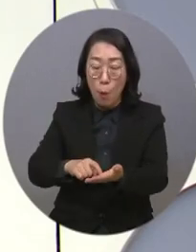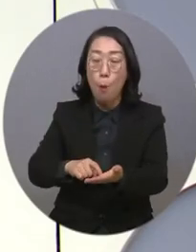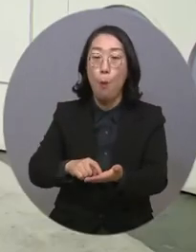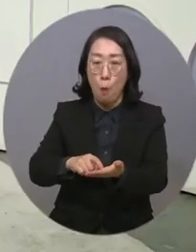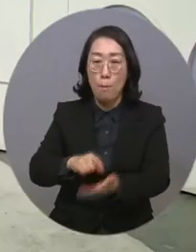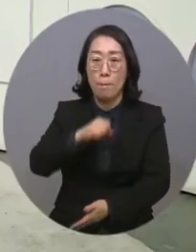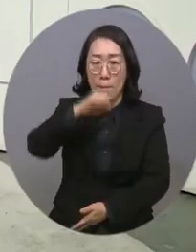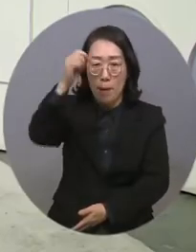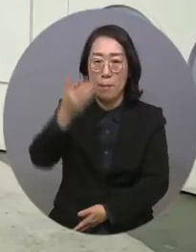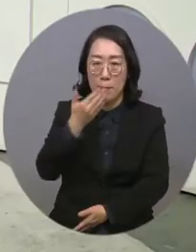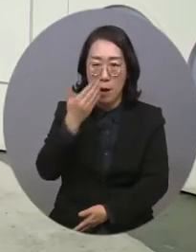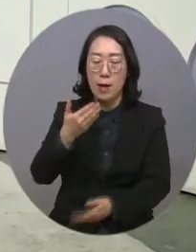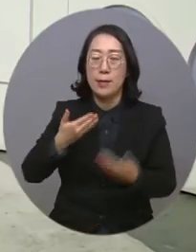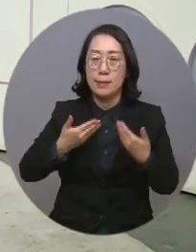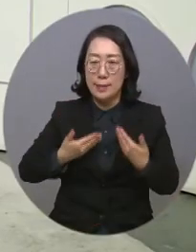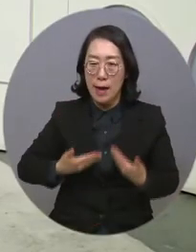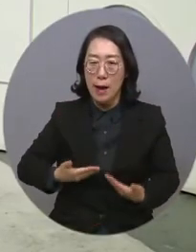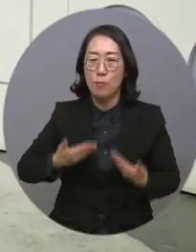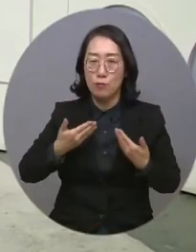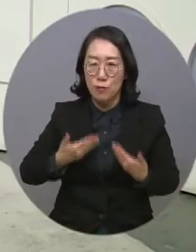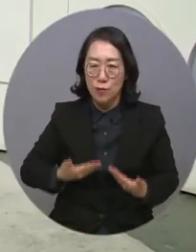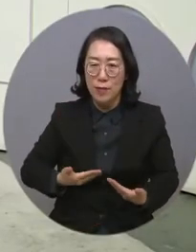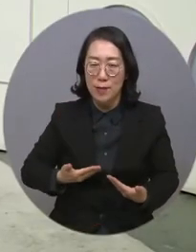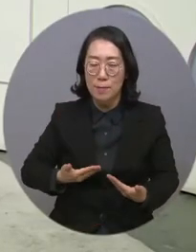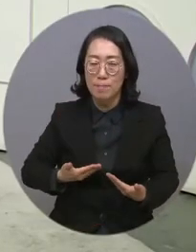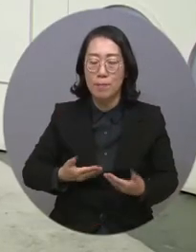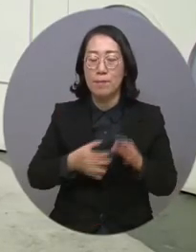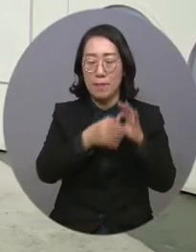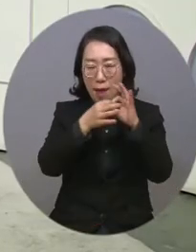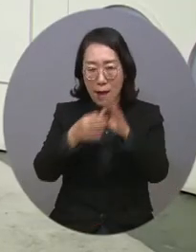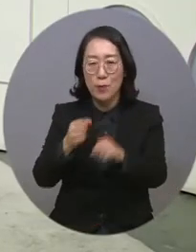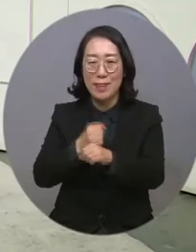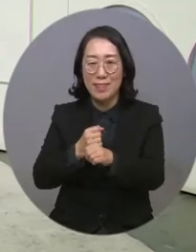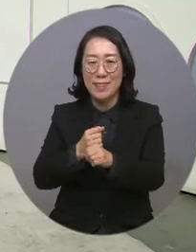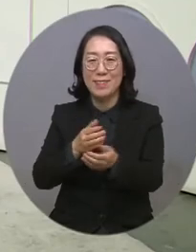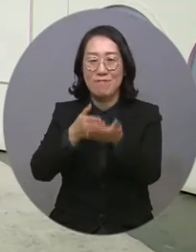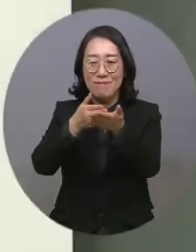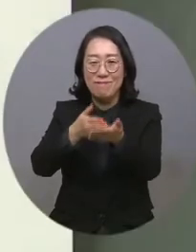말고 차분히 인생을 살아가기를 충고하고 싶습니다.